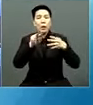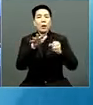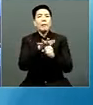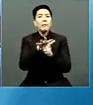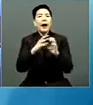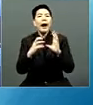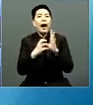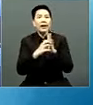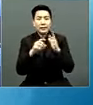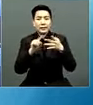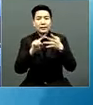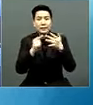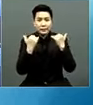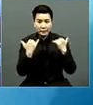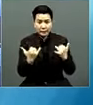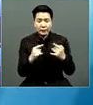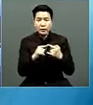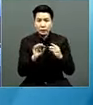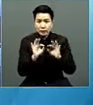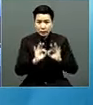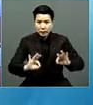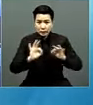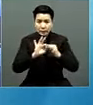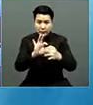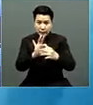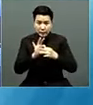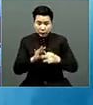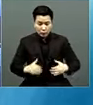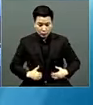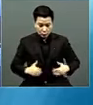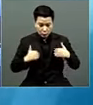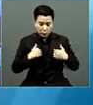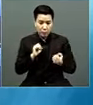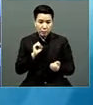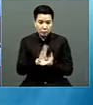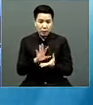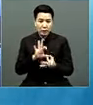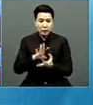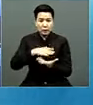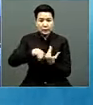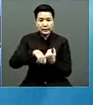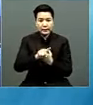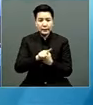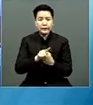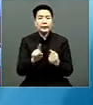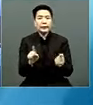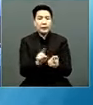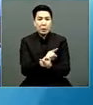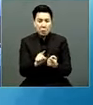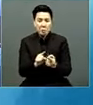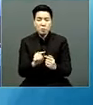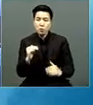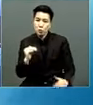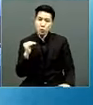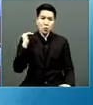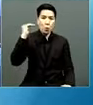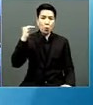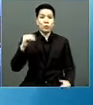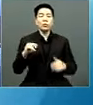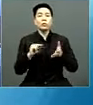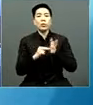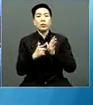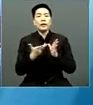ครับและมีความจำเป็นต่อการดำรงชีวิตและส่งผลกระทบต่อเศรษฐกิจและสังคมในเกณฑ์ที่สูงเพราะฉะนั้น